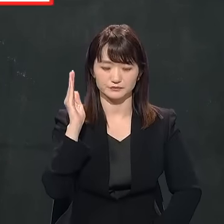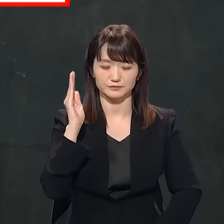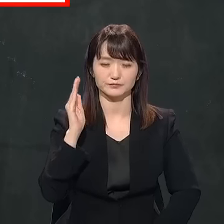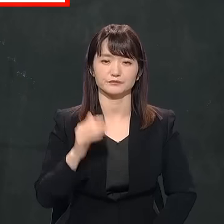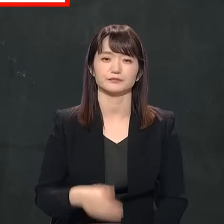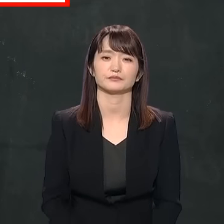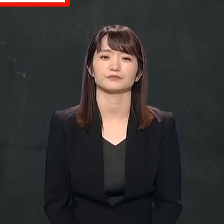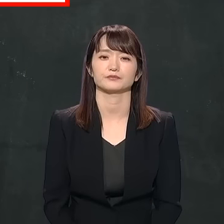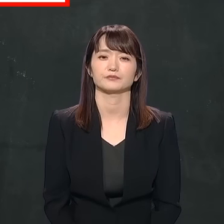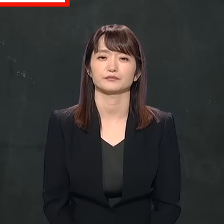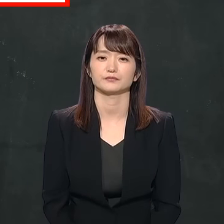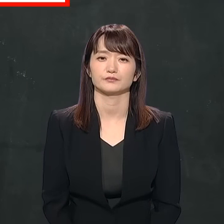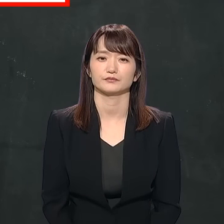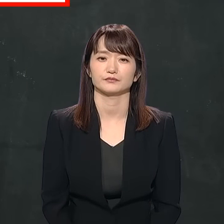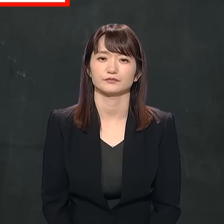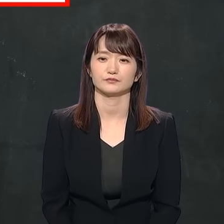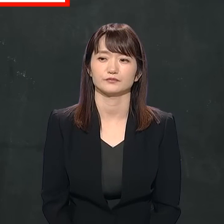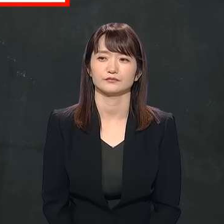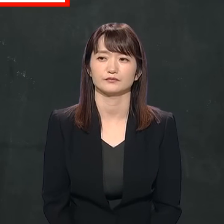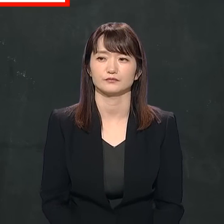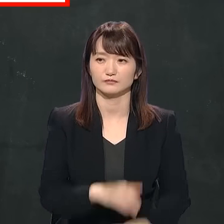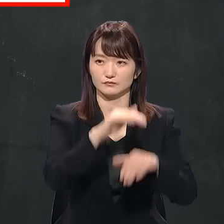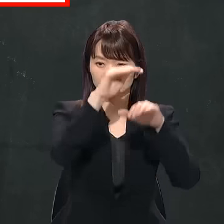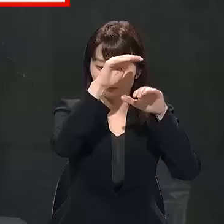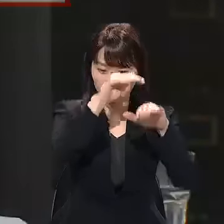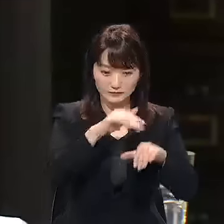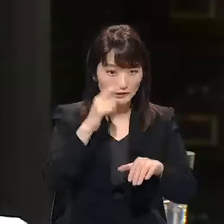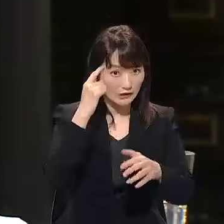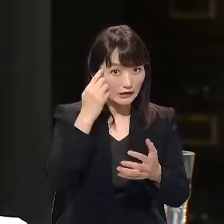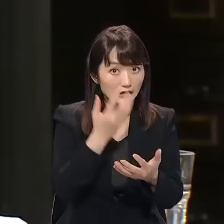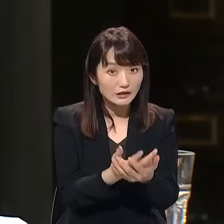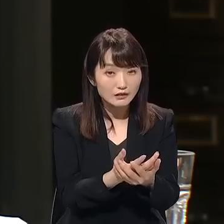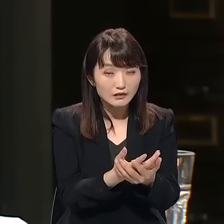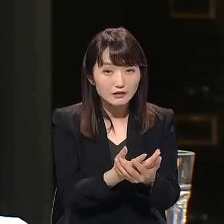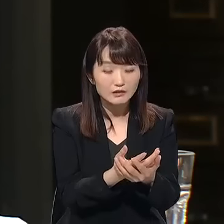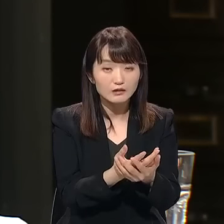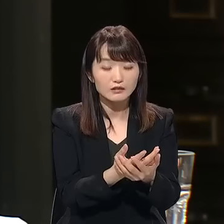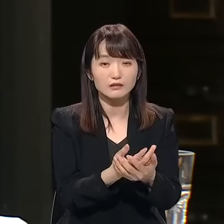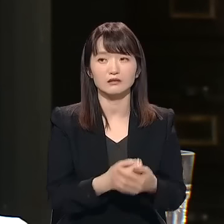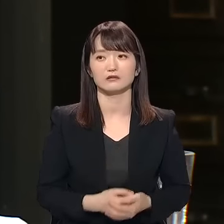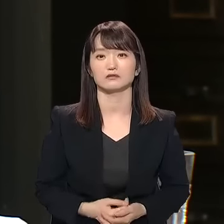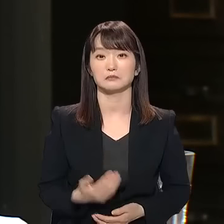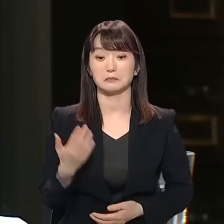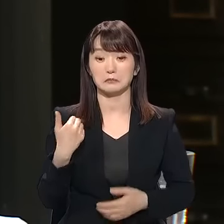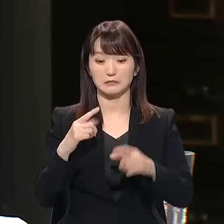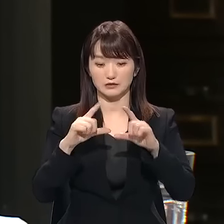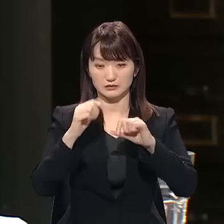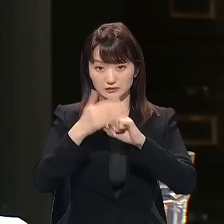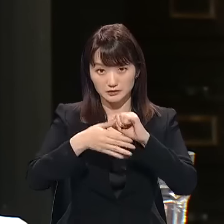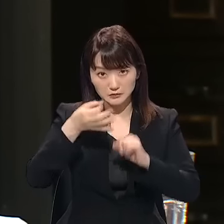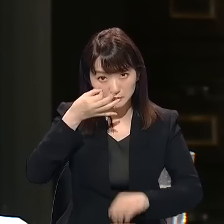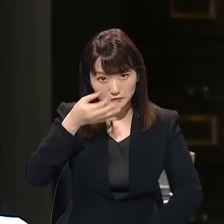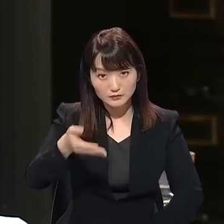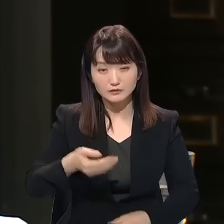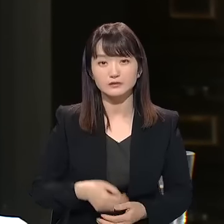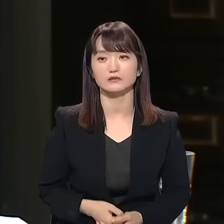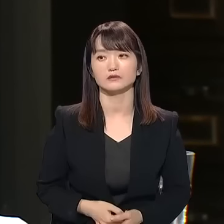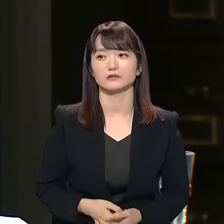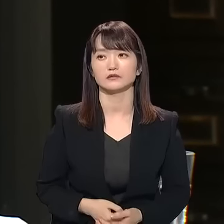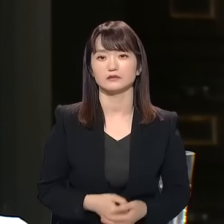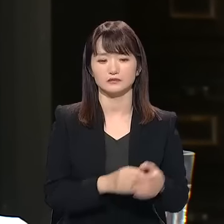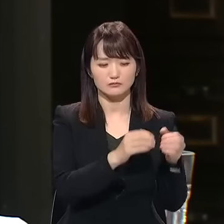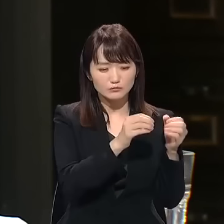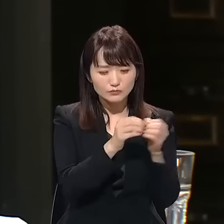걸로 알려졌습니다 자이 내용 자체도 충격이었지만 잠깐 뭐 그 사진이 지나가긴 했습니다만 바로이